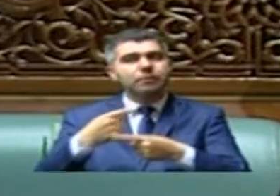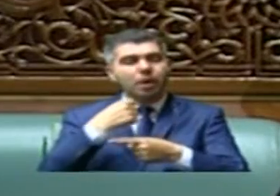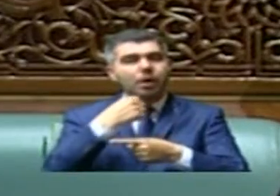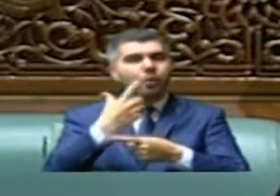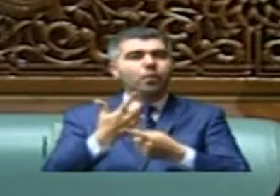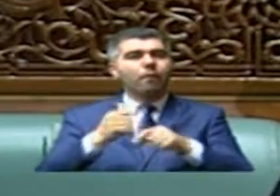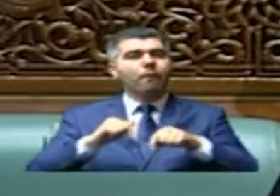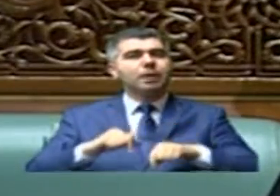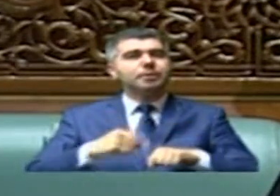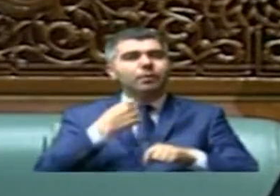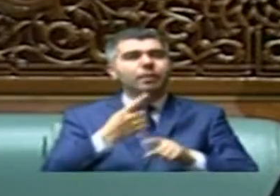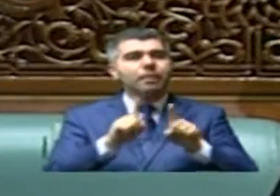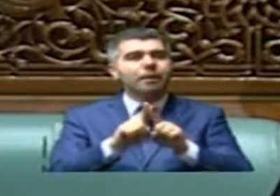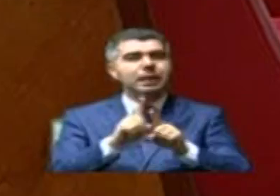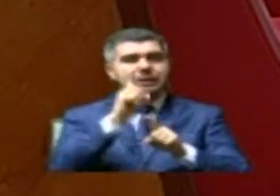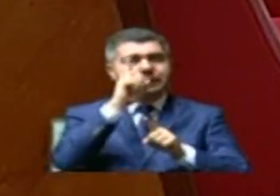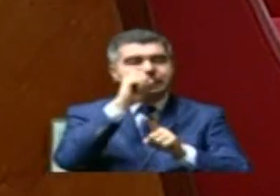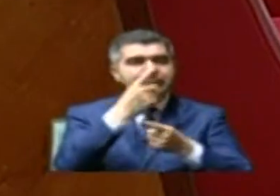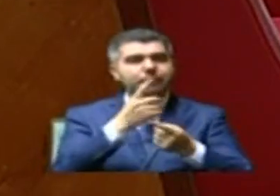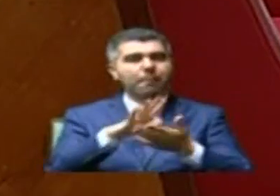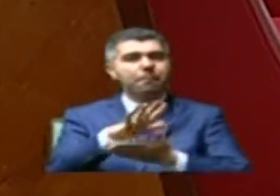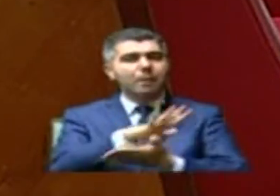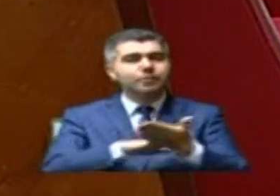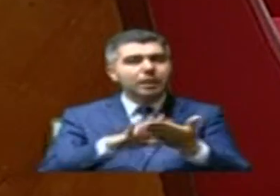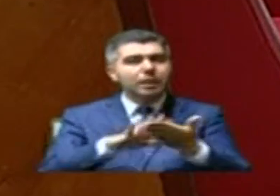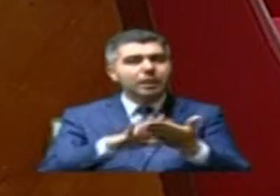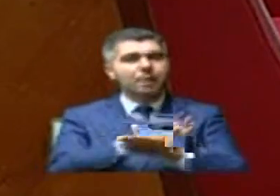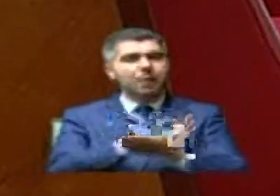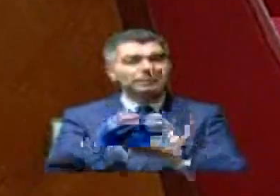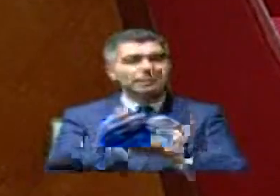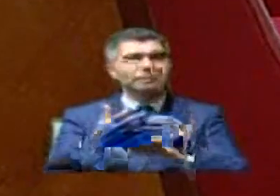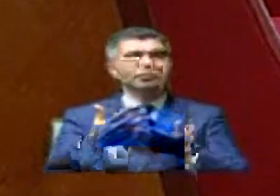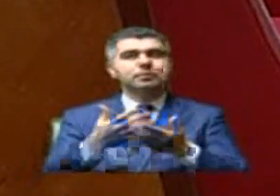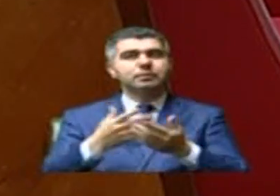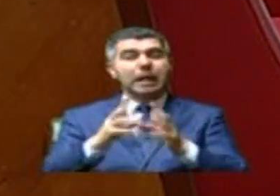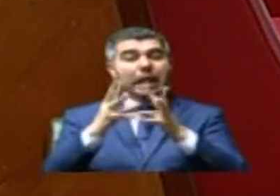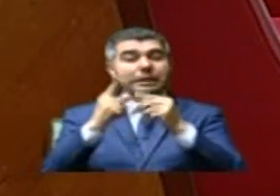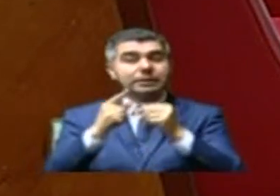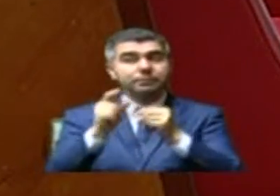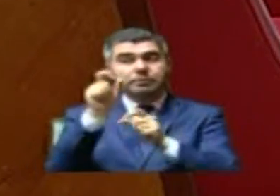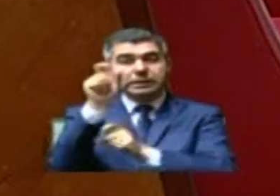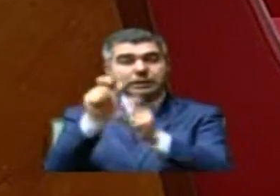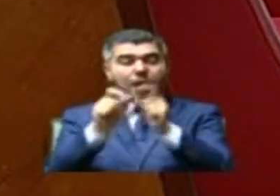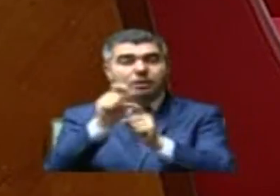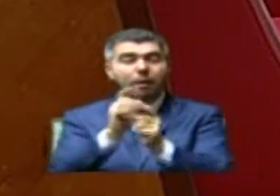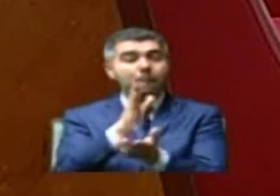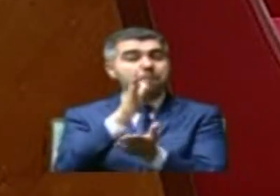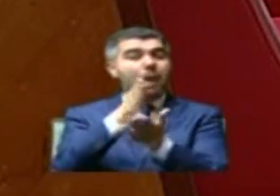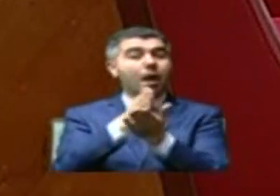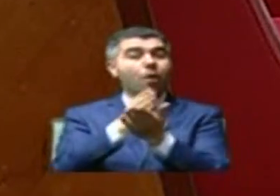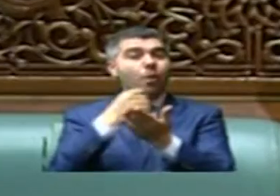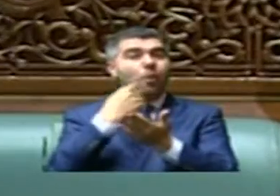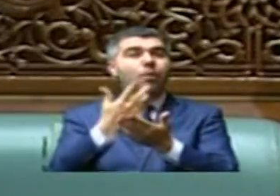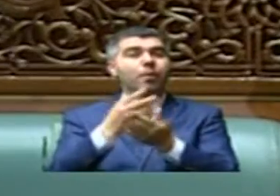مفرغه، الا ما كانش واحد النوع ديال الضبط ديال الساكنه اللي كتسكن في هذه الدواوير غادي يبقاو دائما ما عمرنا نتغلبوا